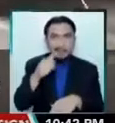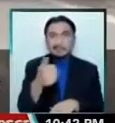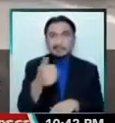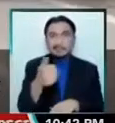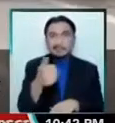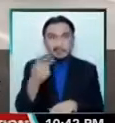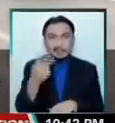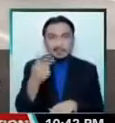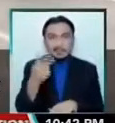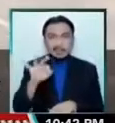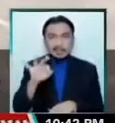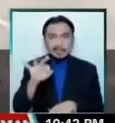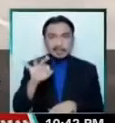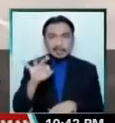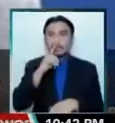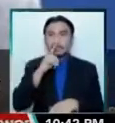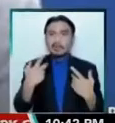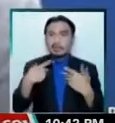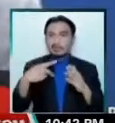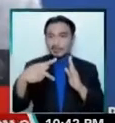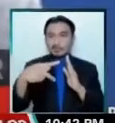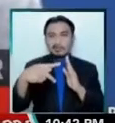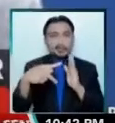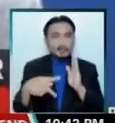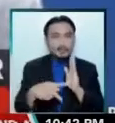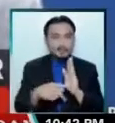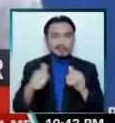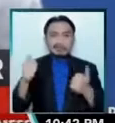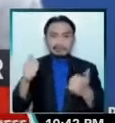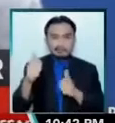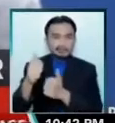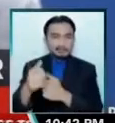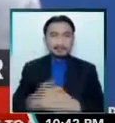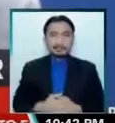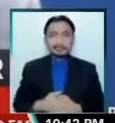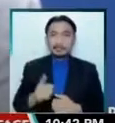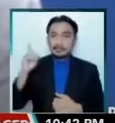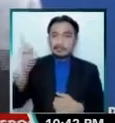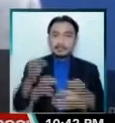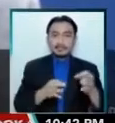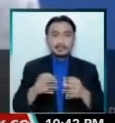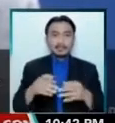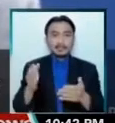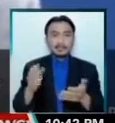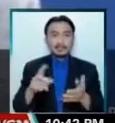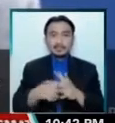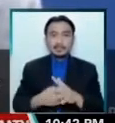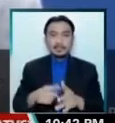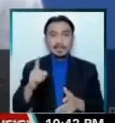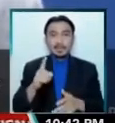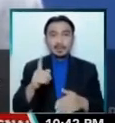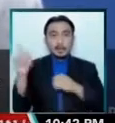ang no-vax, no-ride policy. Ang fines po natin ay magsisimula sa 1,000 hanggang sa 10,000 piso